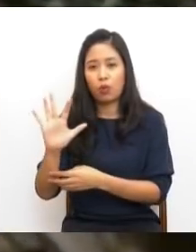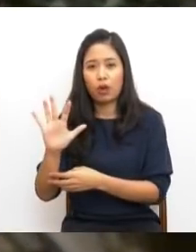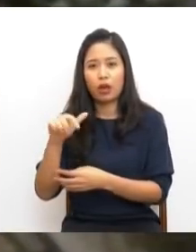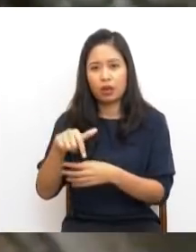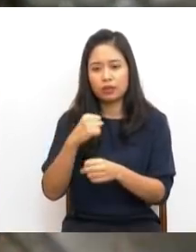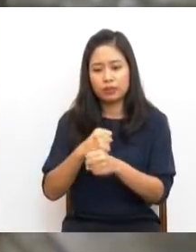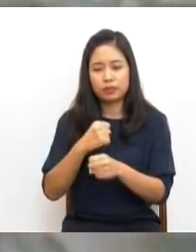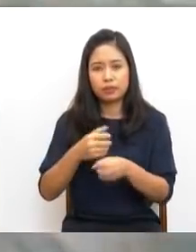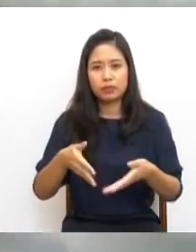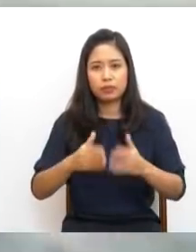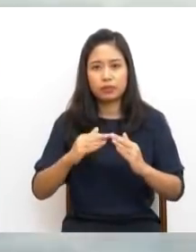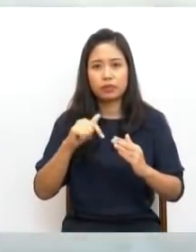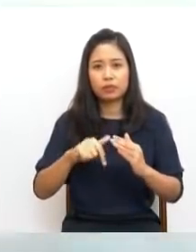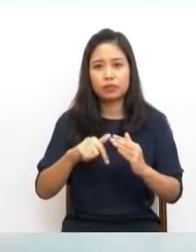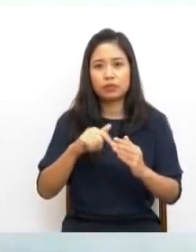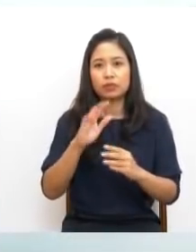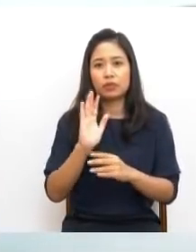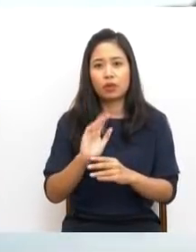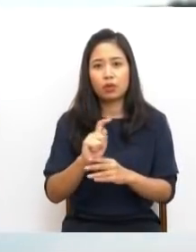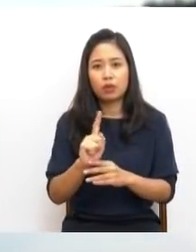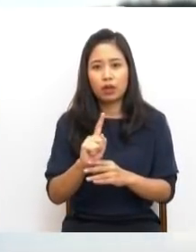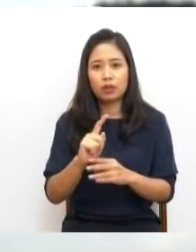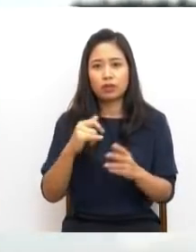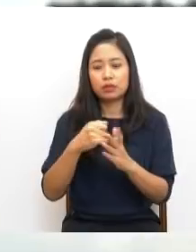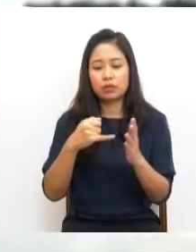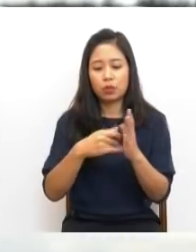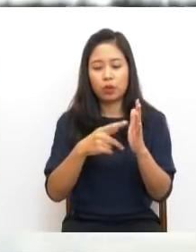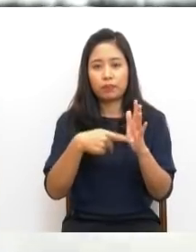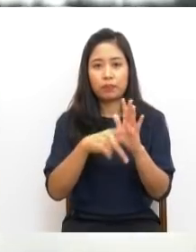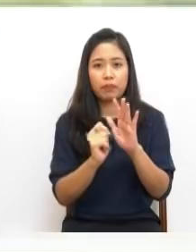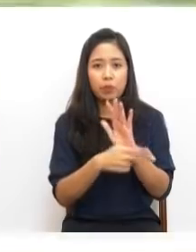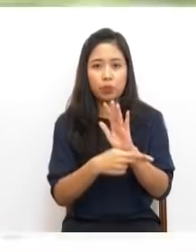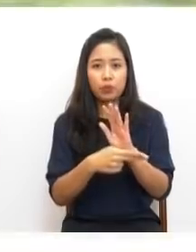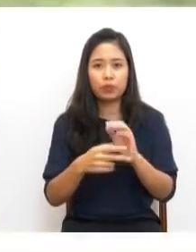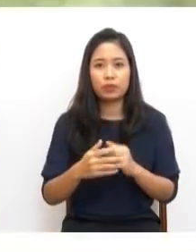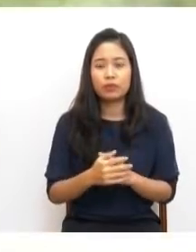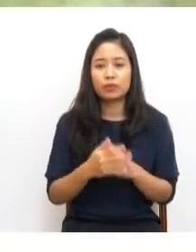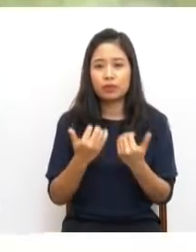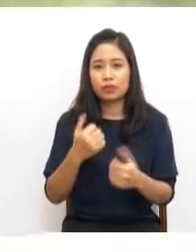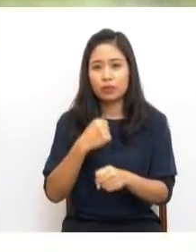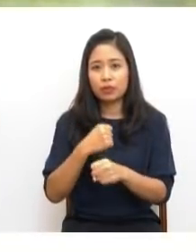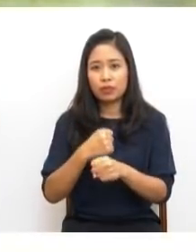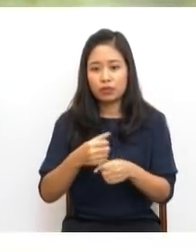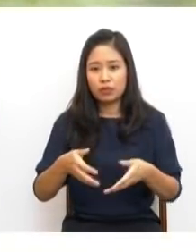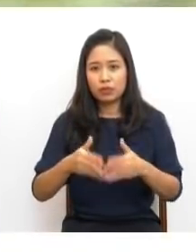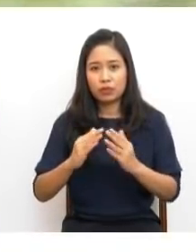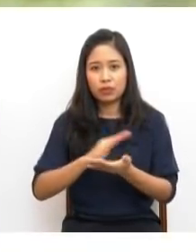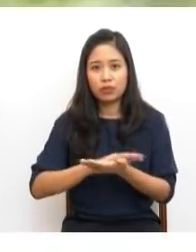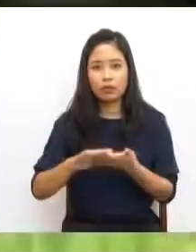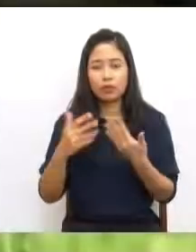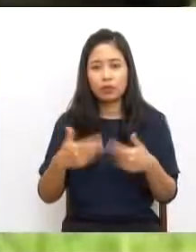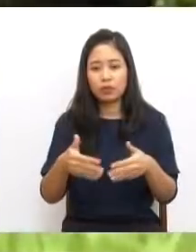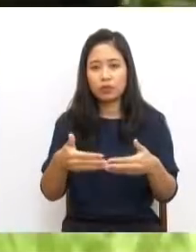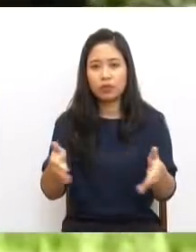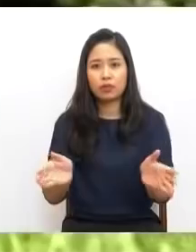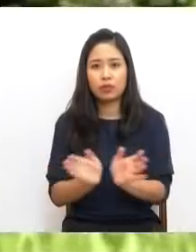ายน้ำรังสิต6อำเภอธัญบุรีจังหวัดปทุมธานีโดยได้ดำเนินการก่อสร้างแล้วเสร็จเริ่มกักเก็บน้ำ